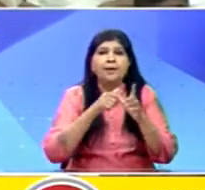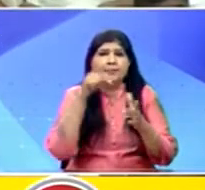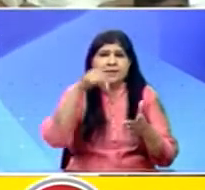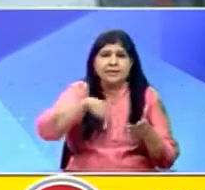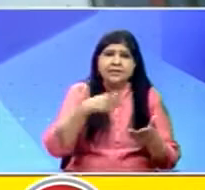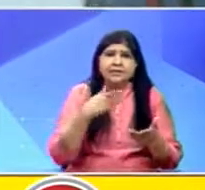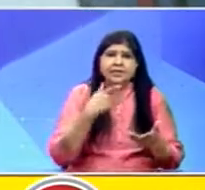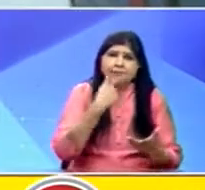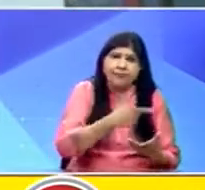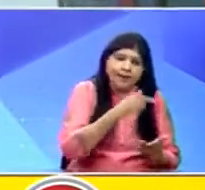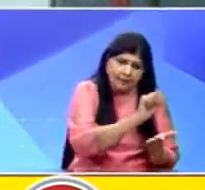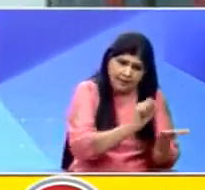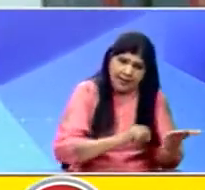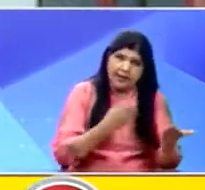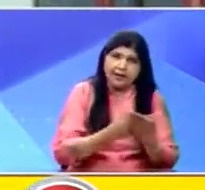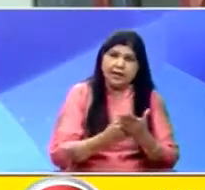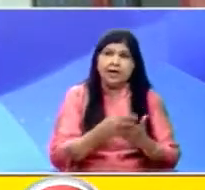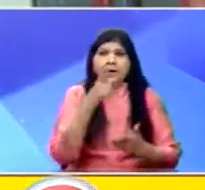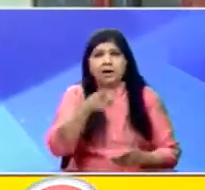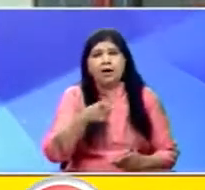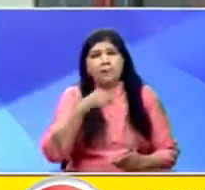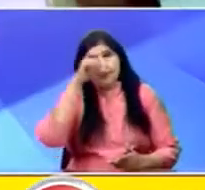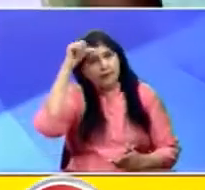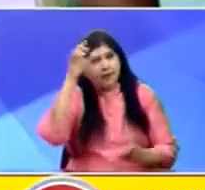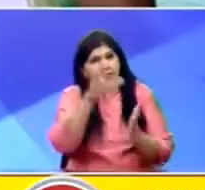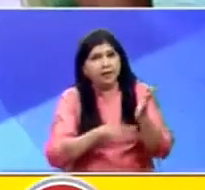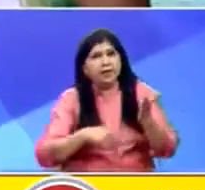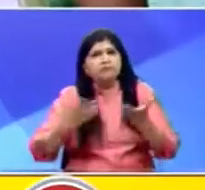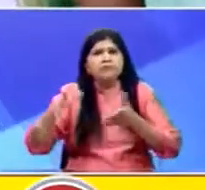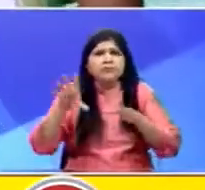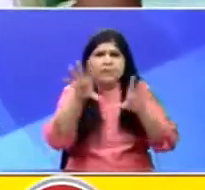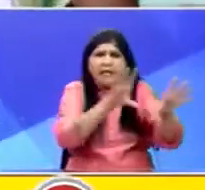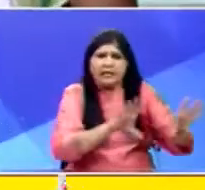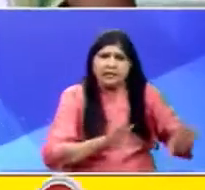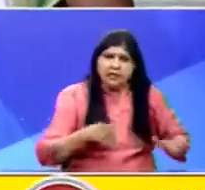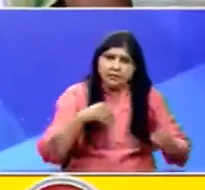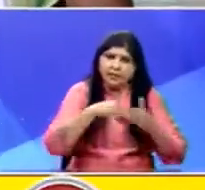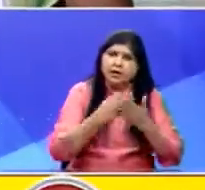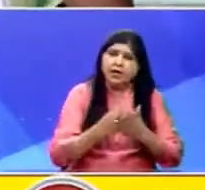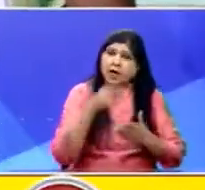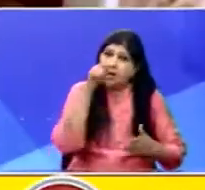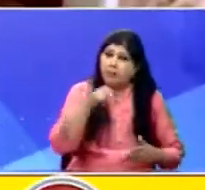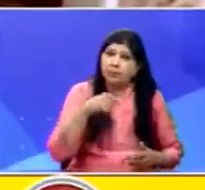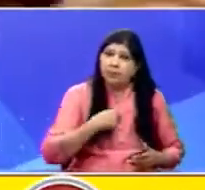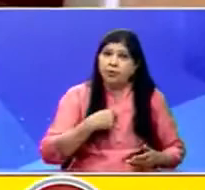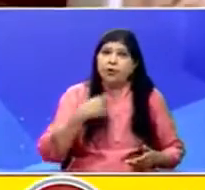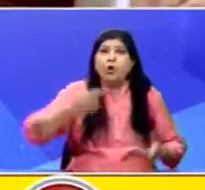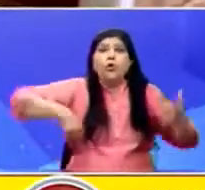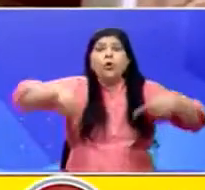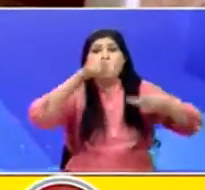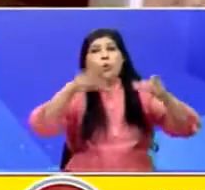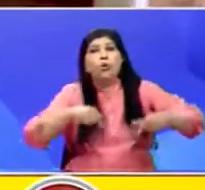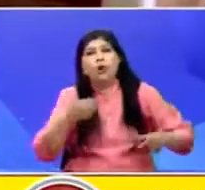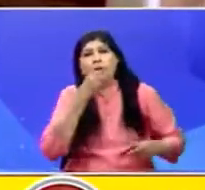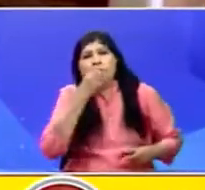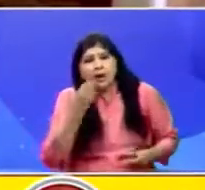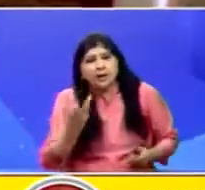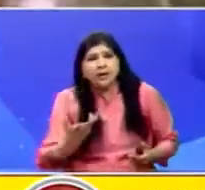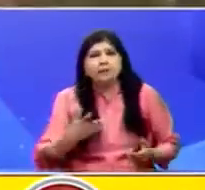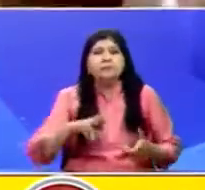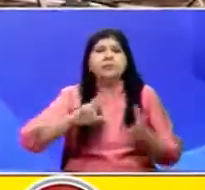में बताया गया है। आप देश के किसी भी हिस्से में जाएं, आपको वहां लोगों के खान-पान